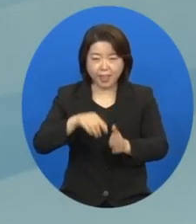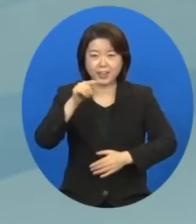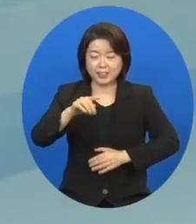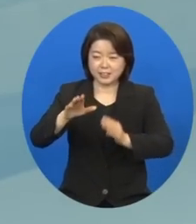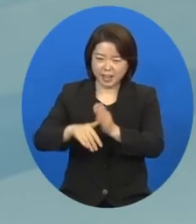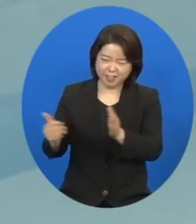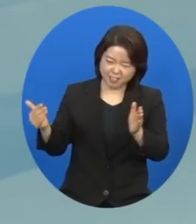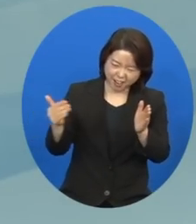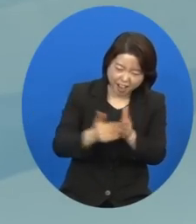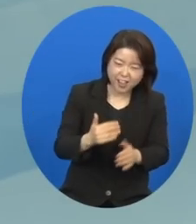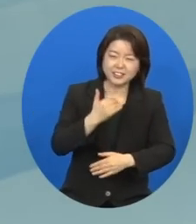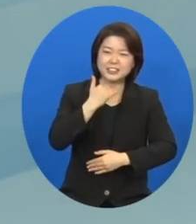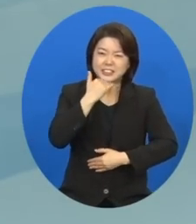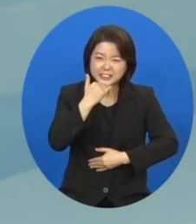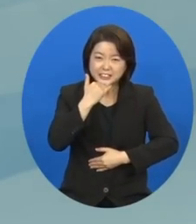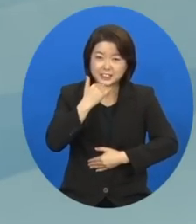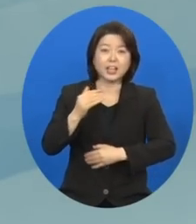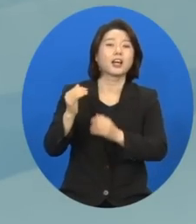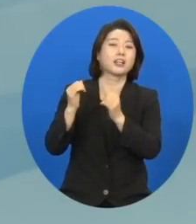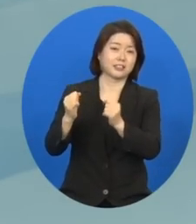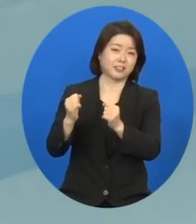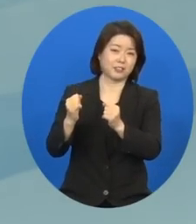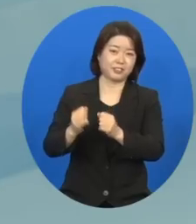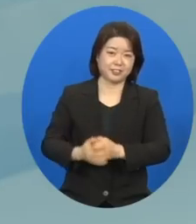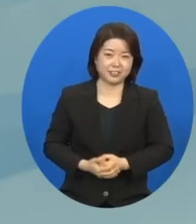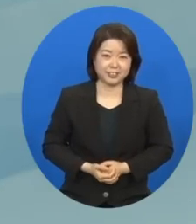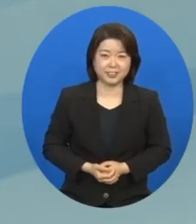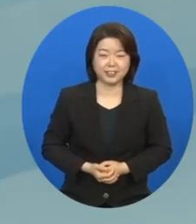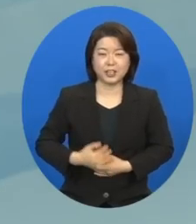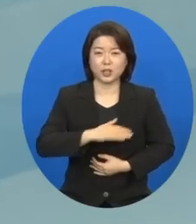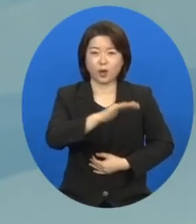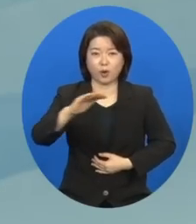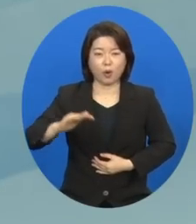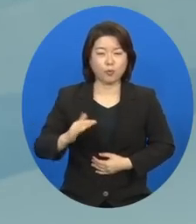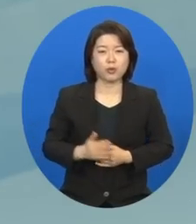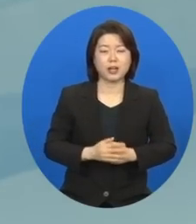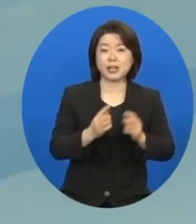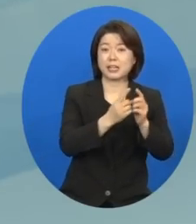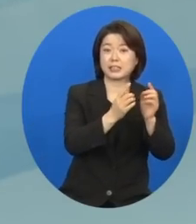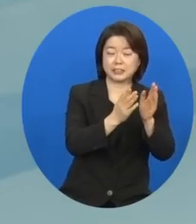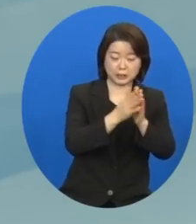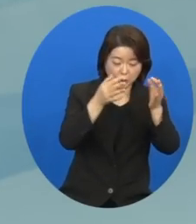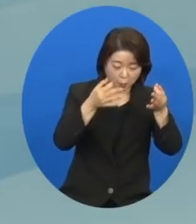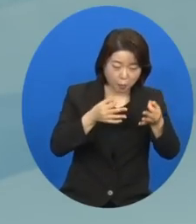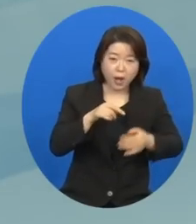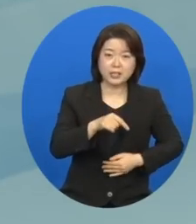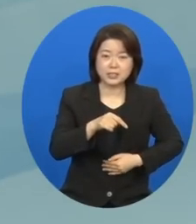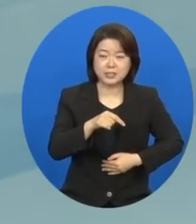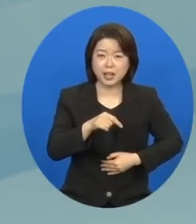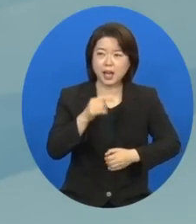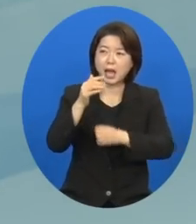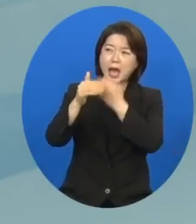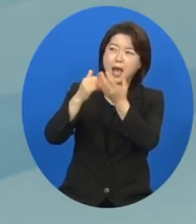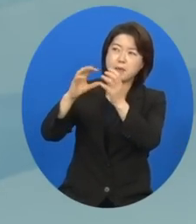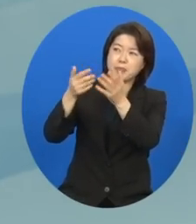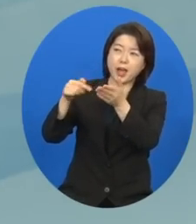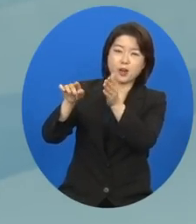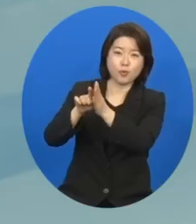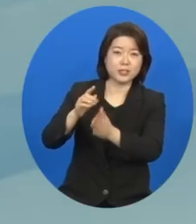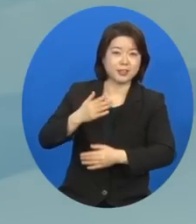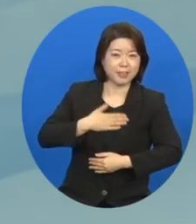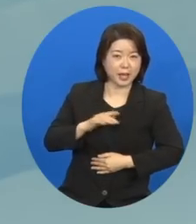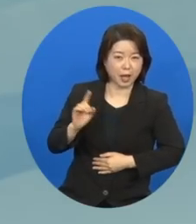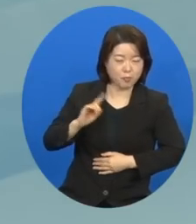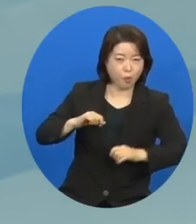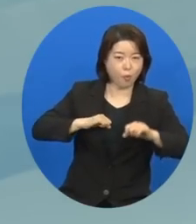그때까지 기다렸었던 것이죠. 바로 우리가 스스로는 무엇인가를 하나님 나라를 위해서 또 무엇인가를